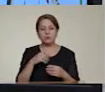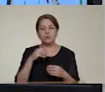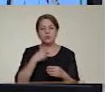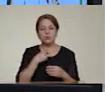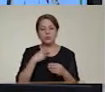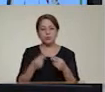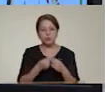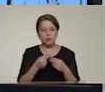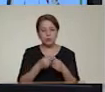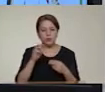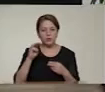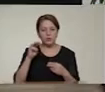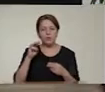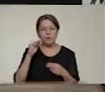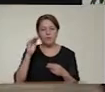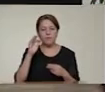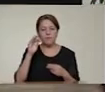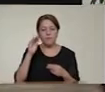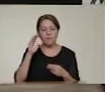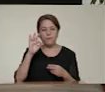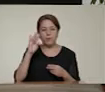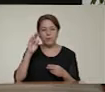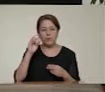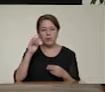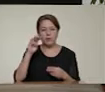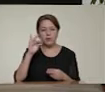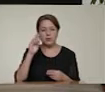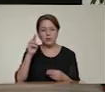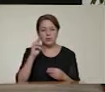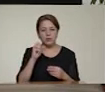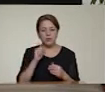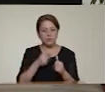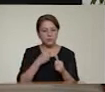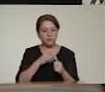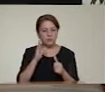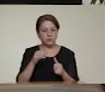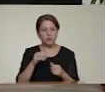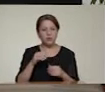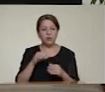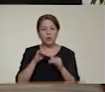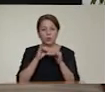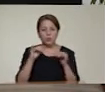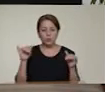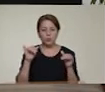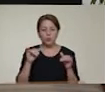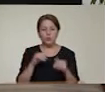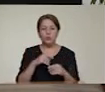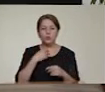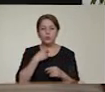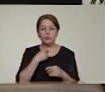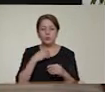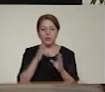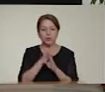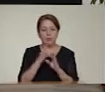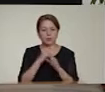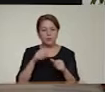o'rganadigan tilshunoslik bo'limi fonetikadir. Nutq tovushlari tabiatdagi boshqa tovushlardan